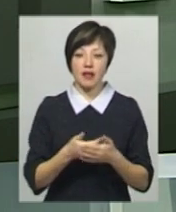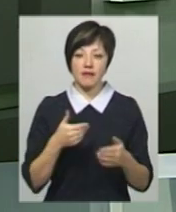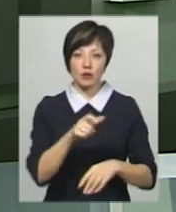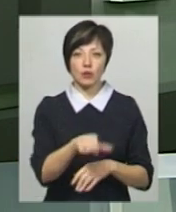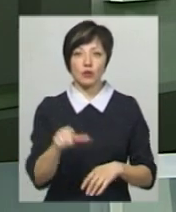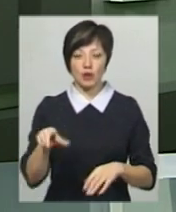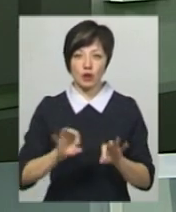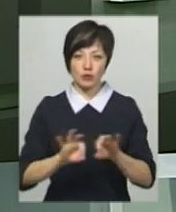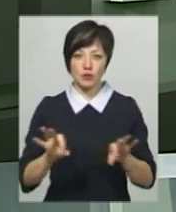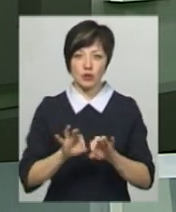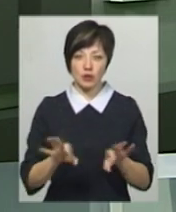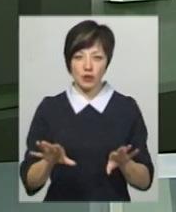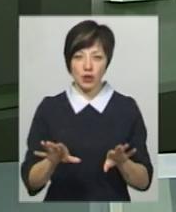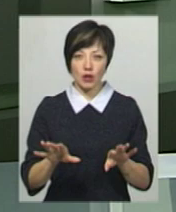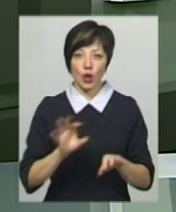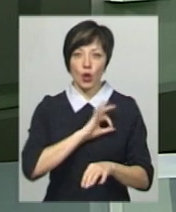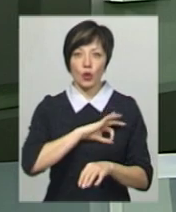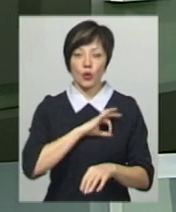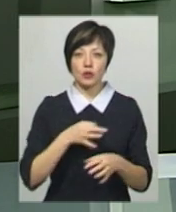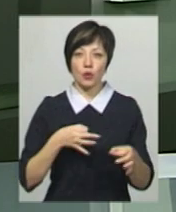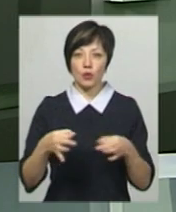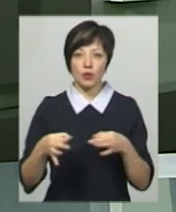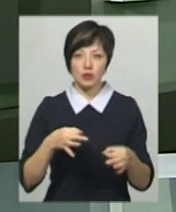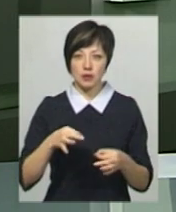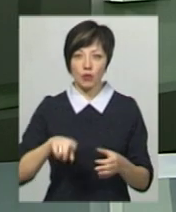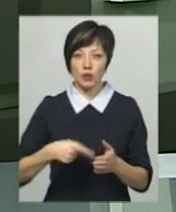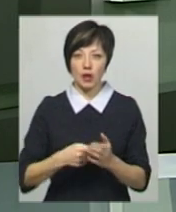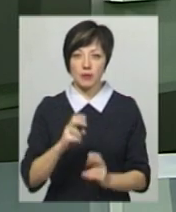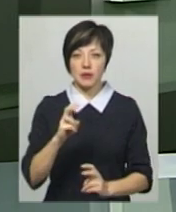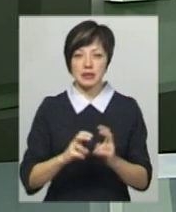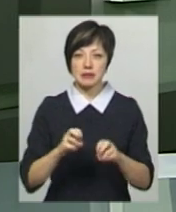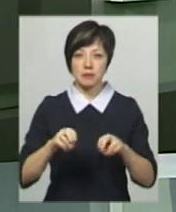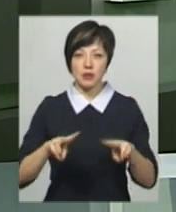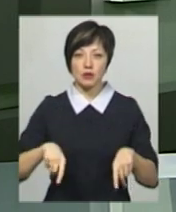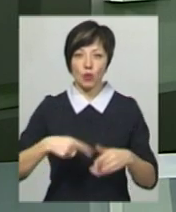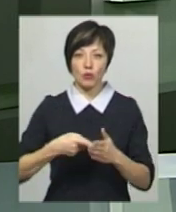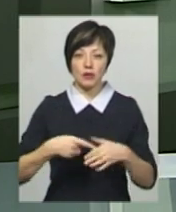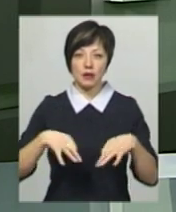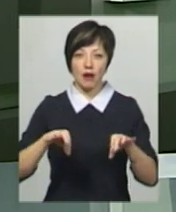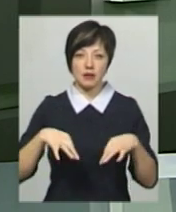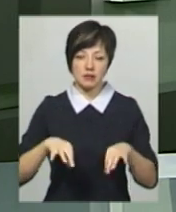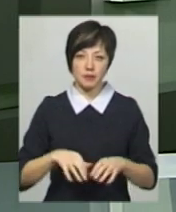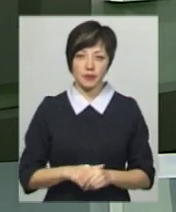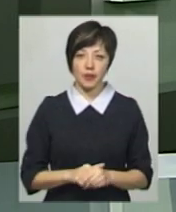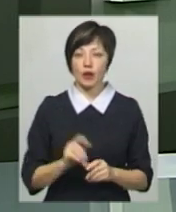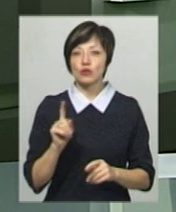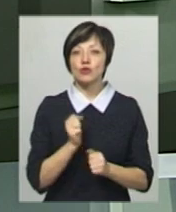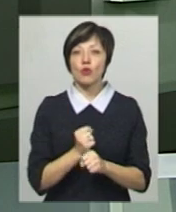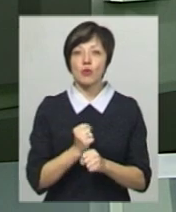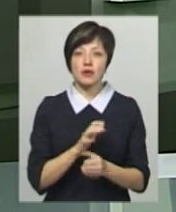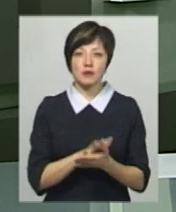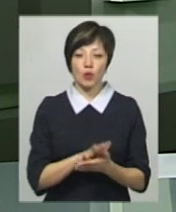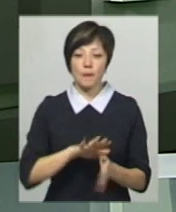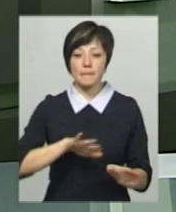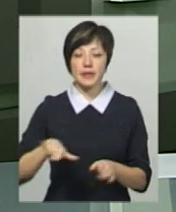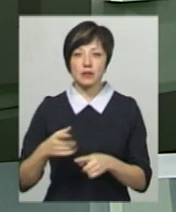населення, розповідає юрисконсульт Хмельницького комунального підприємства «Спецкомунтранс» Євгенія Смолієнко. Що роблять з відходами